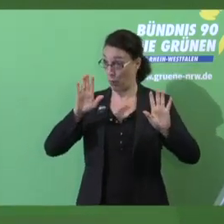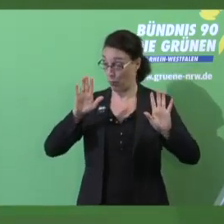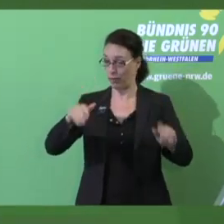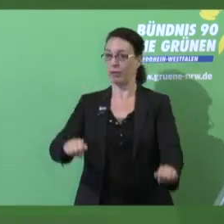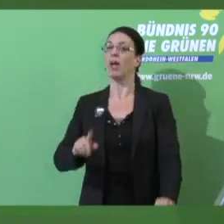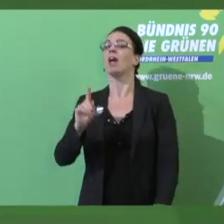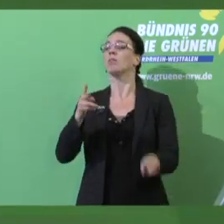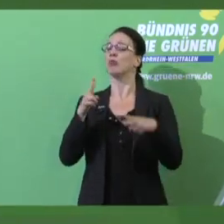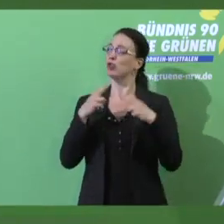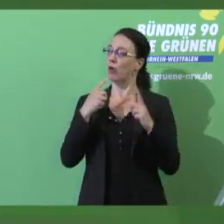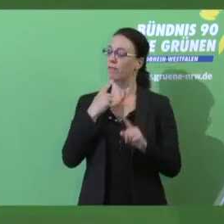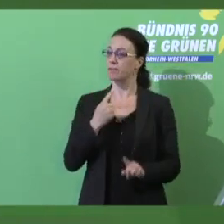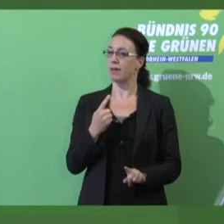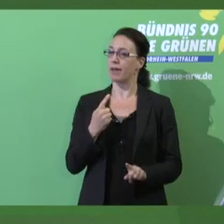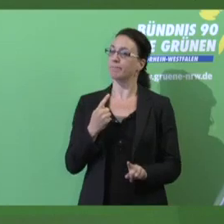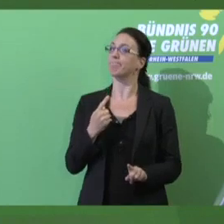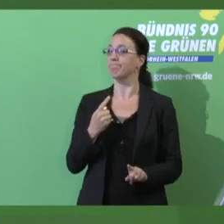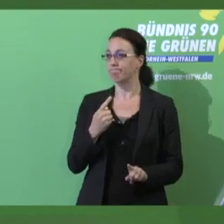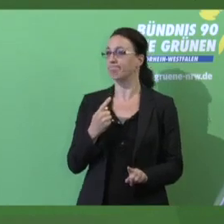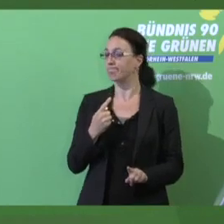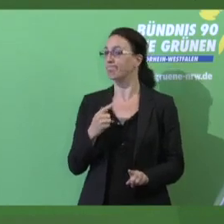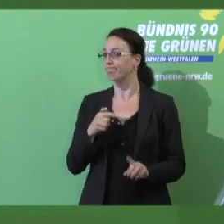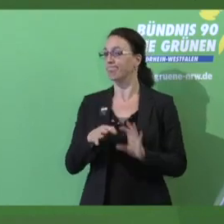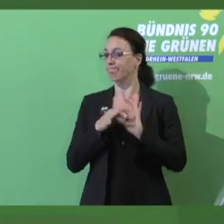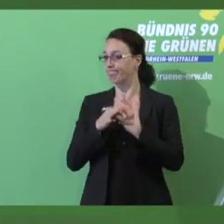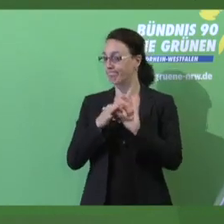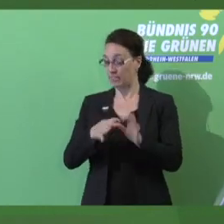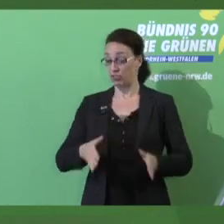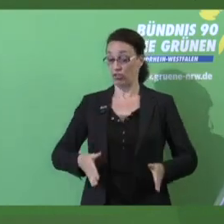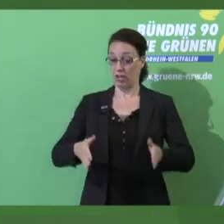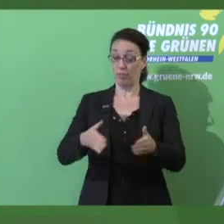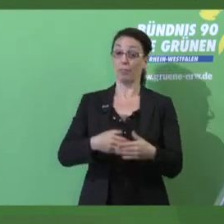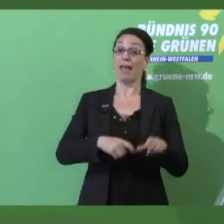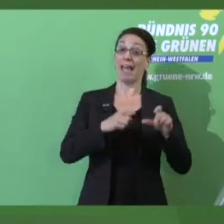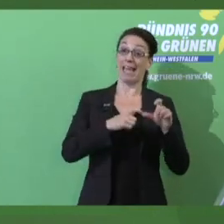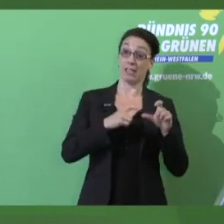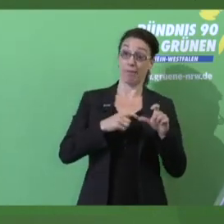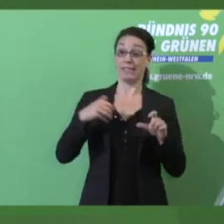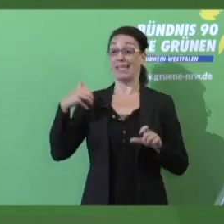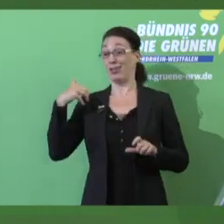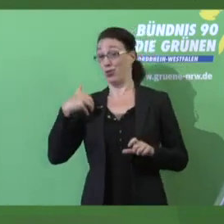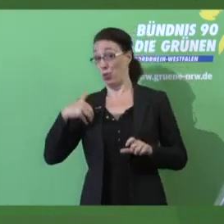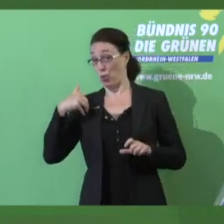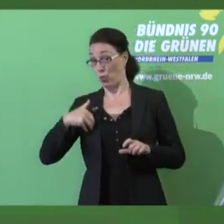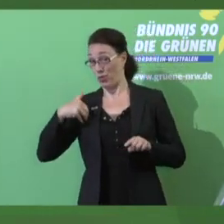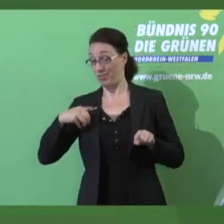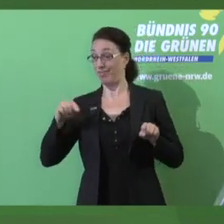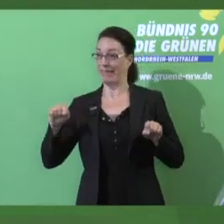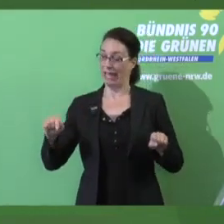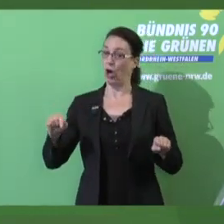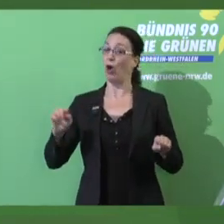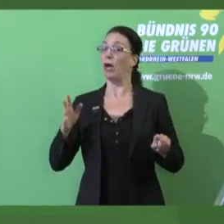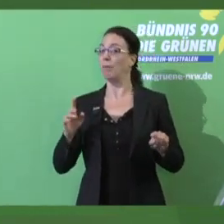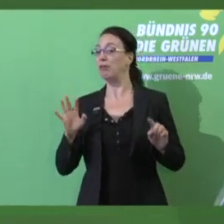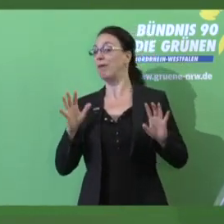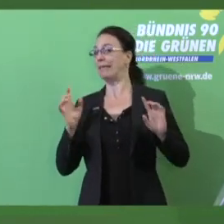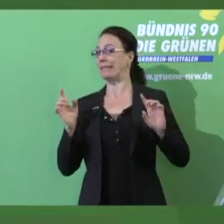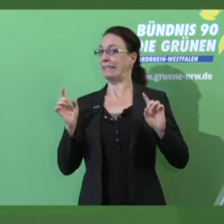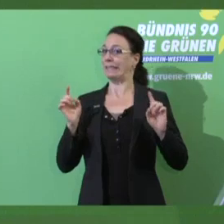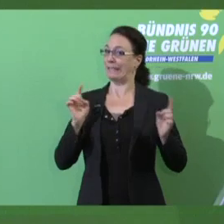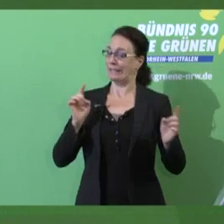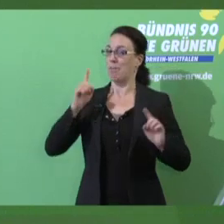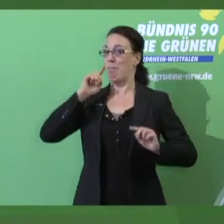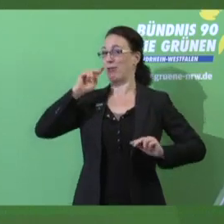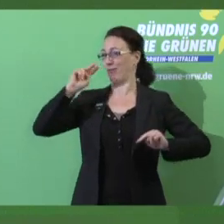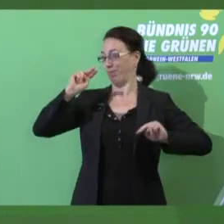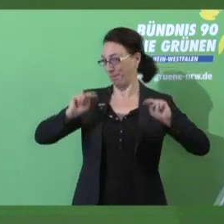und ehrlich sein, dass da zwischen SPD und Grünen auch an mancher Stelle entsprechend Dissens herrscht.